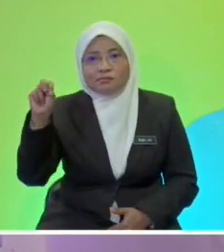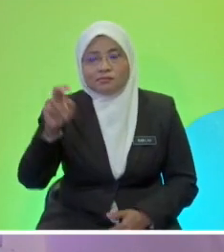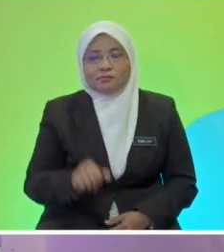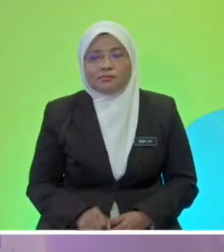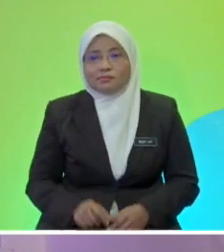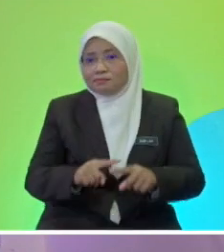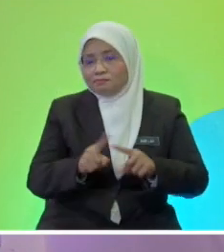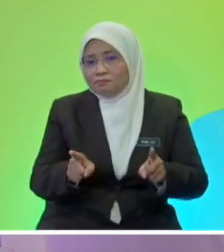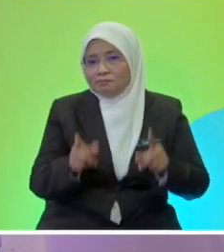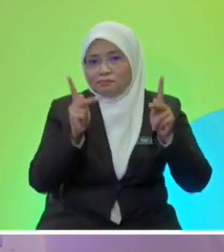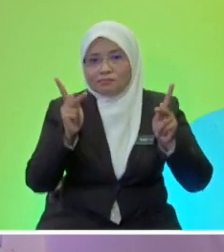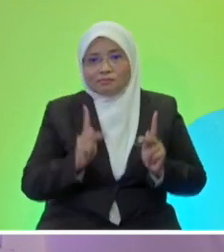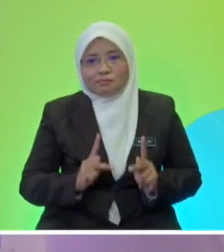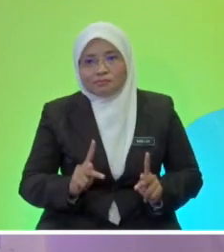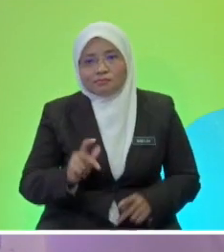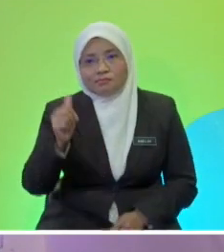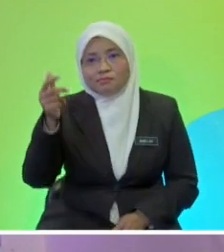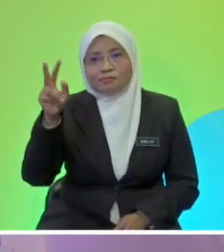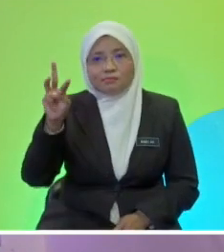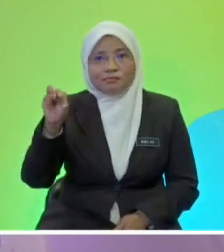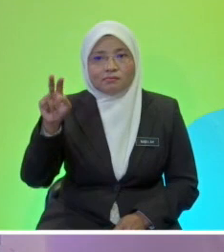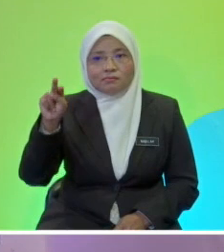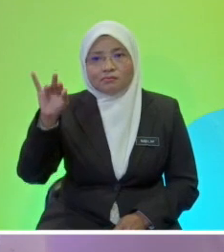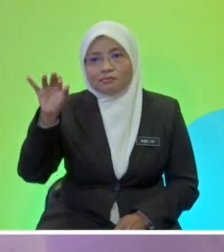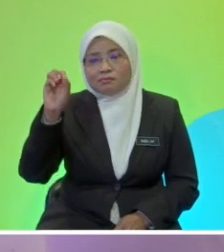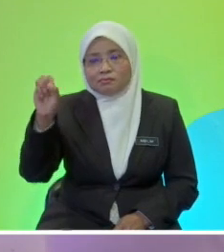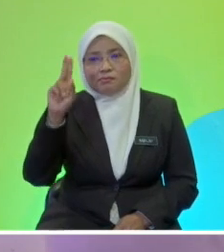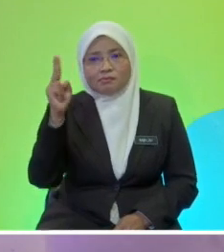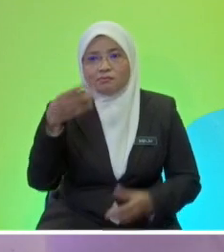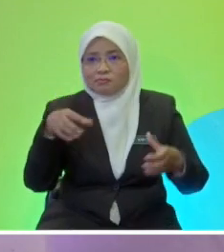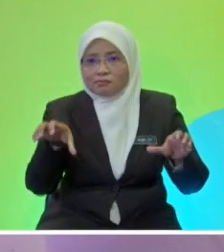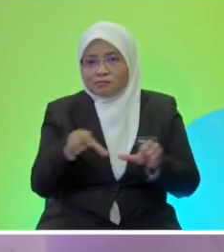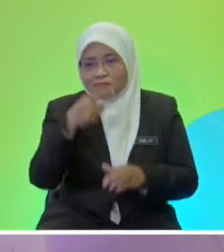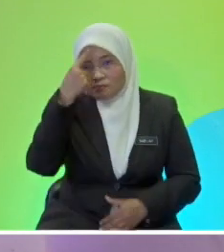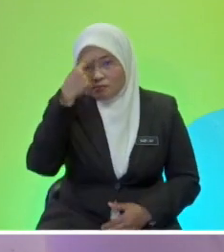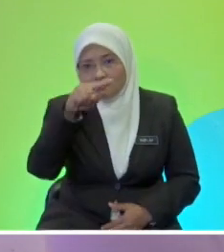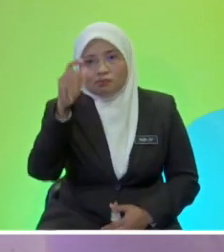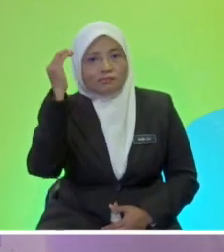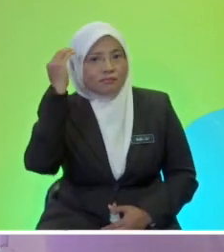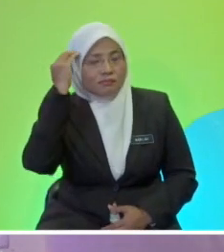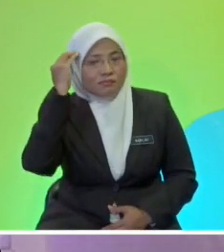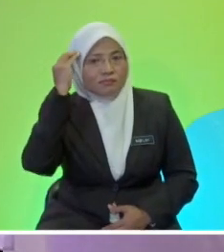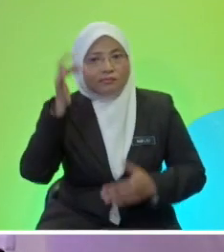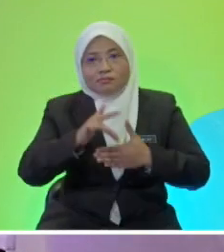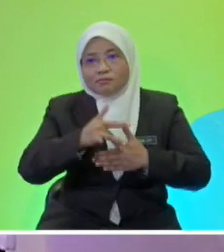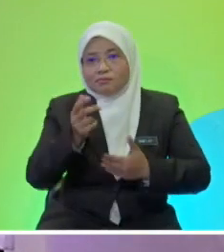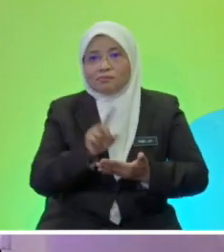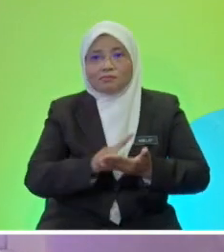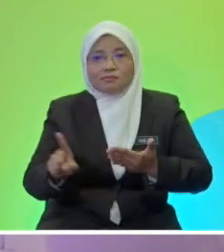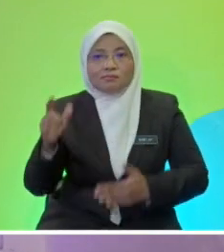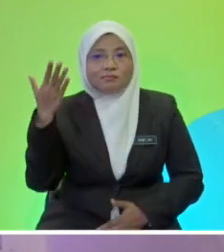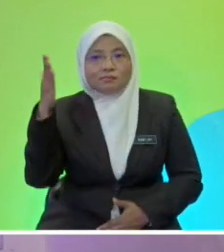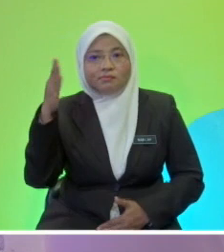kaidah administrasi sini kita jalankan hanya untuk mengesan se awal seminggu ke-15 hingga